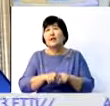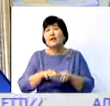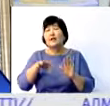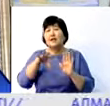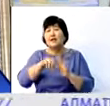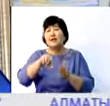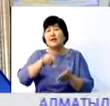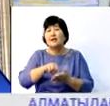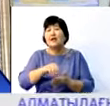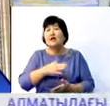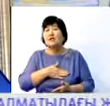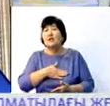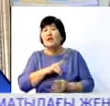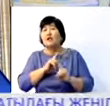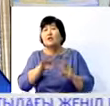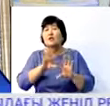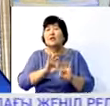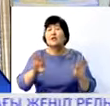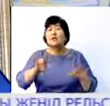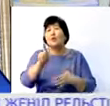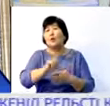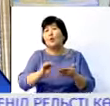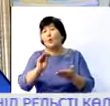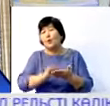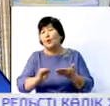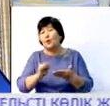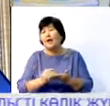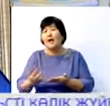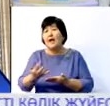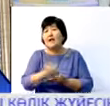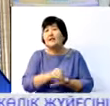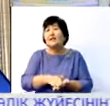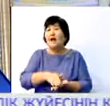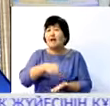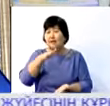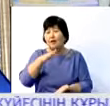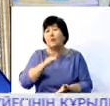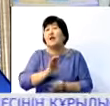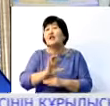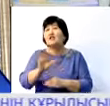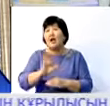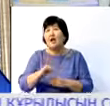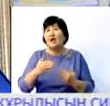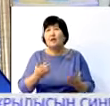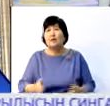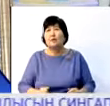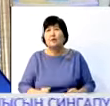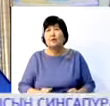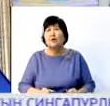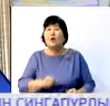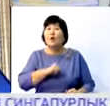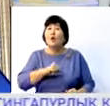ішіндегі жатқан жан дүниесін шығарып, өлеңдер жазып, өлең жинақтарын шығарып,